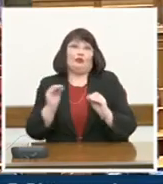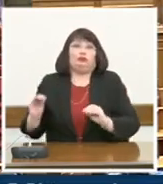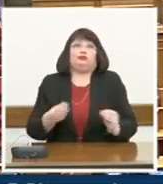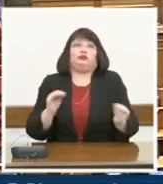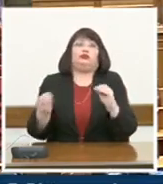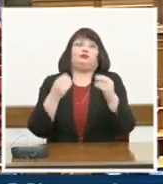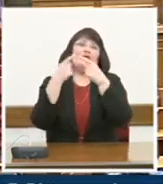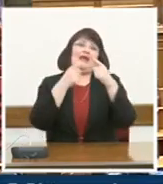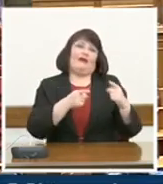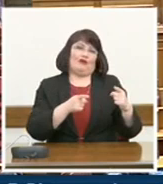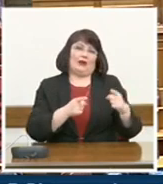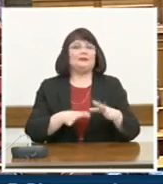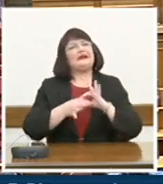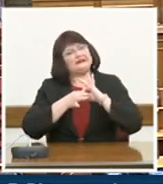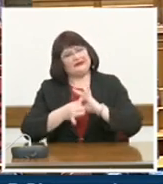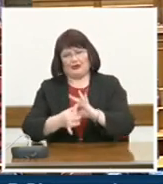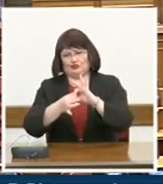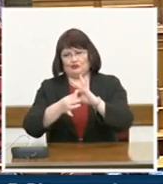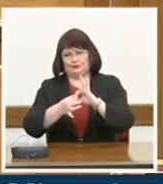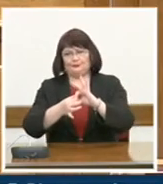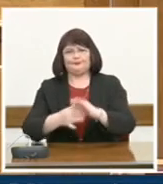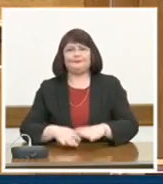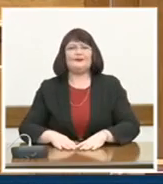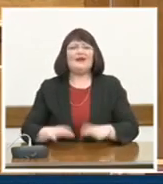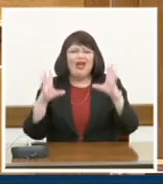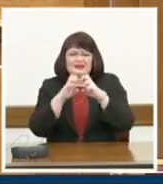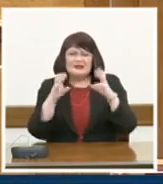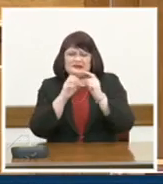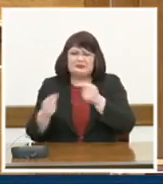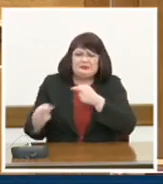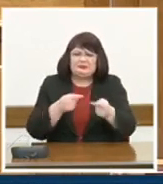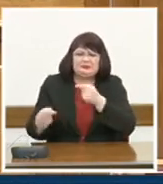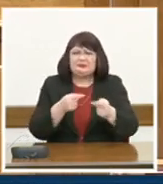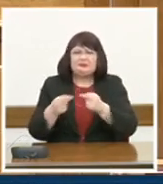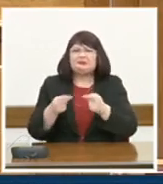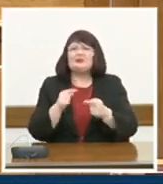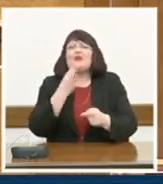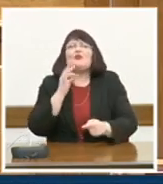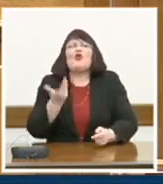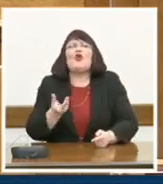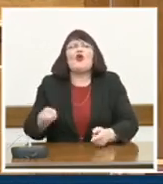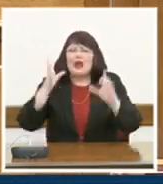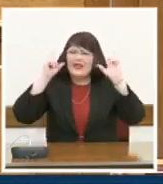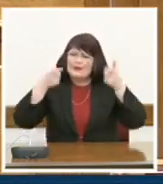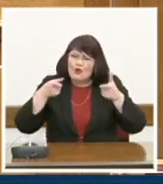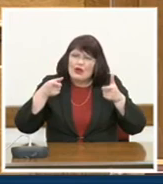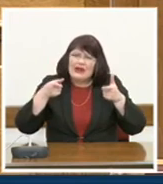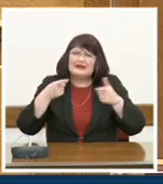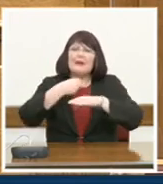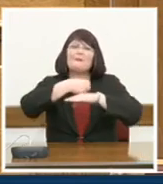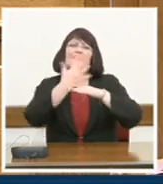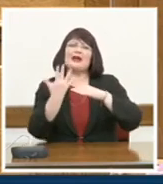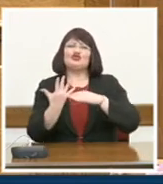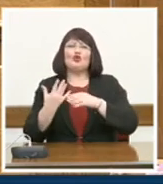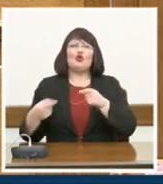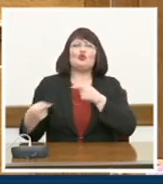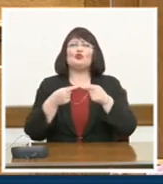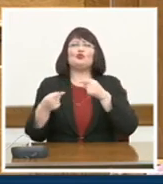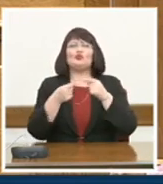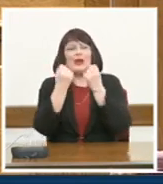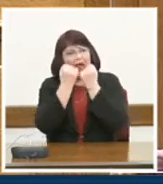Και συνεχίζω. Τσακώνεστε κι εσείς τώρα και παλιότερα η Νέα Δημοκρατία με το ΠΑΣΟΚ για την ανεξαρτησία